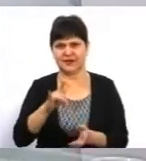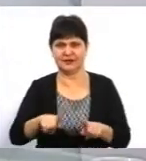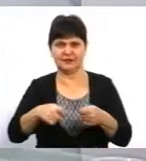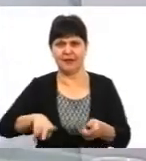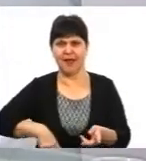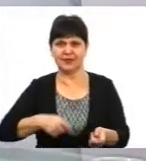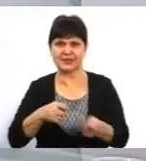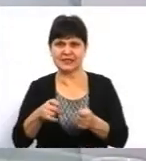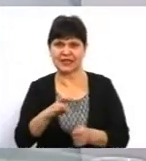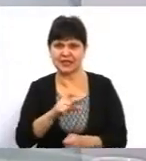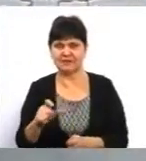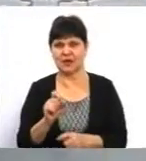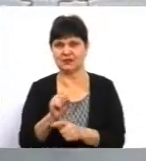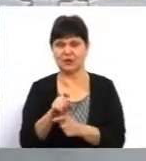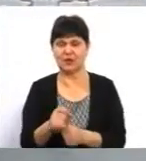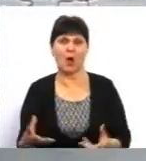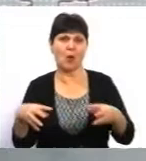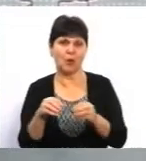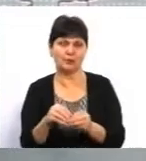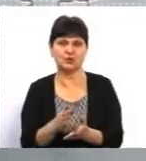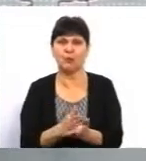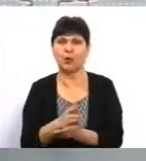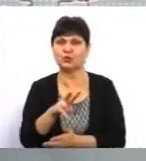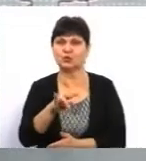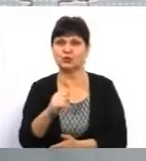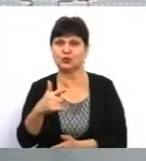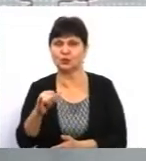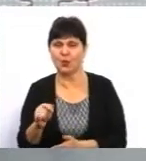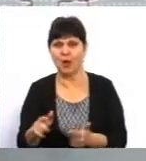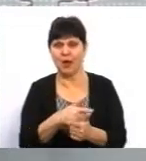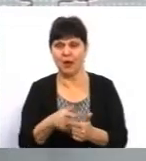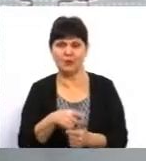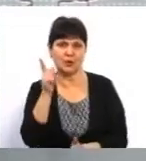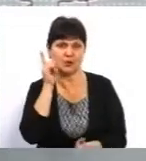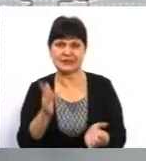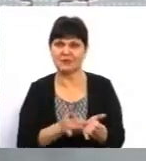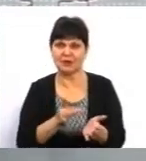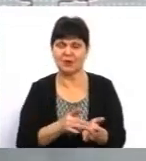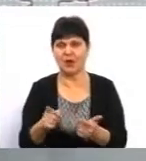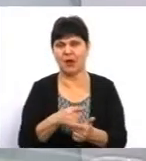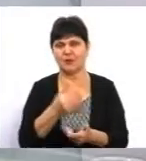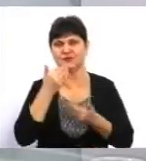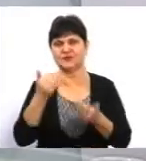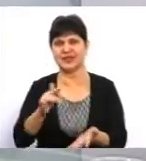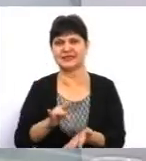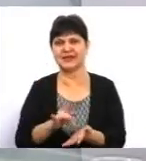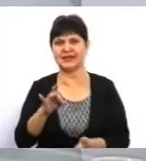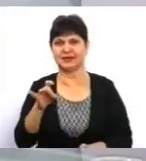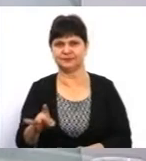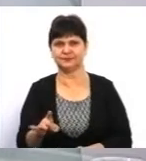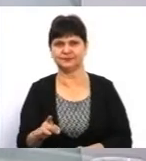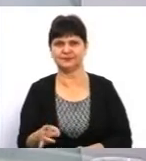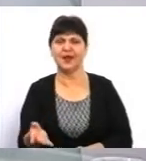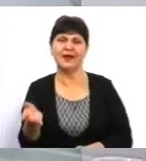адміністративних послуг, а замовляти комплексну послугу або за смартфона, або звернувшись до центрів. Давайте